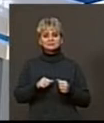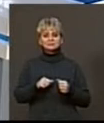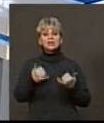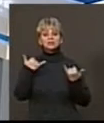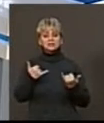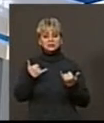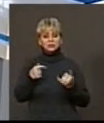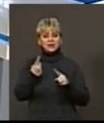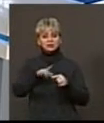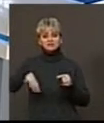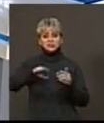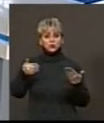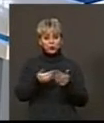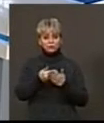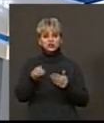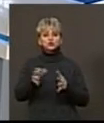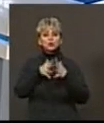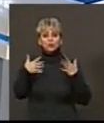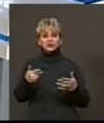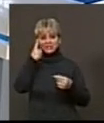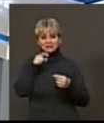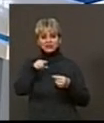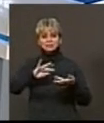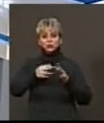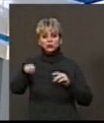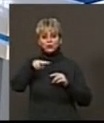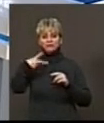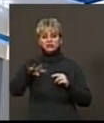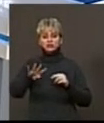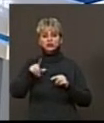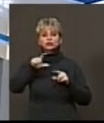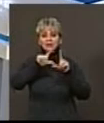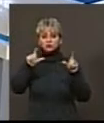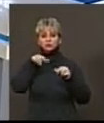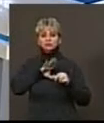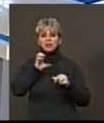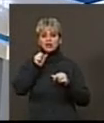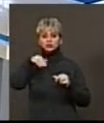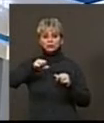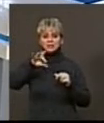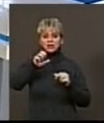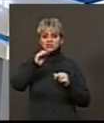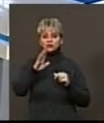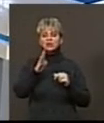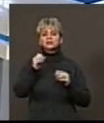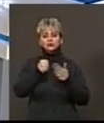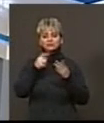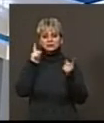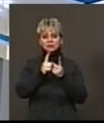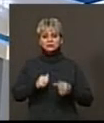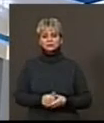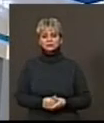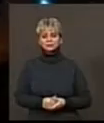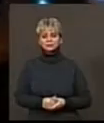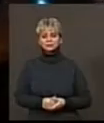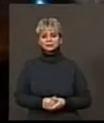На сегодня это все новости. Еще больше информации на сайте don24.ru. В студии был Артем Тарасов. До встречи.